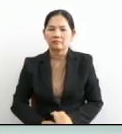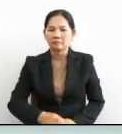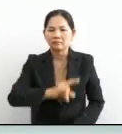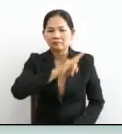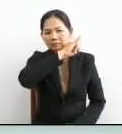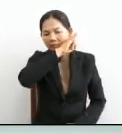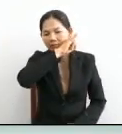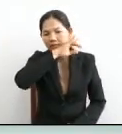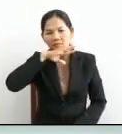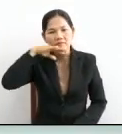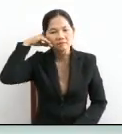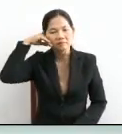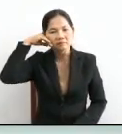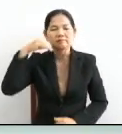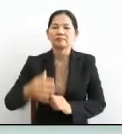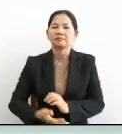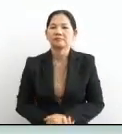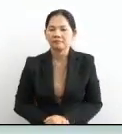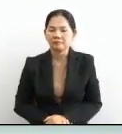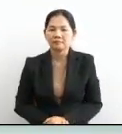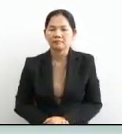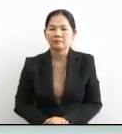xong ngụt